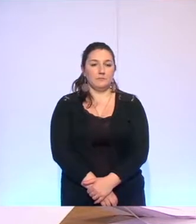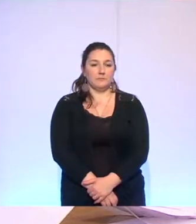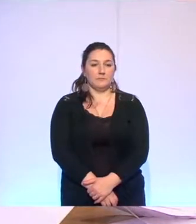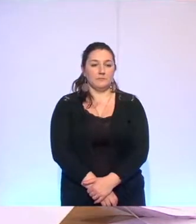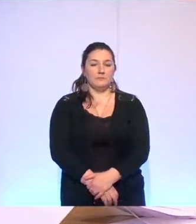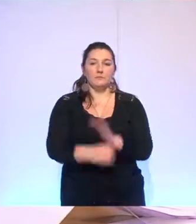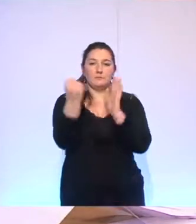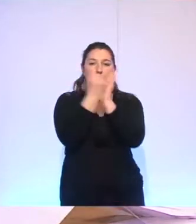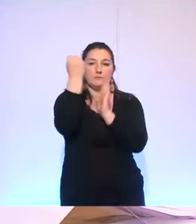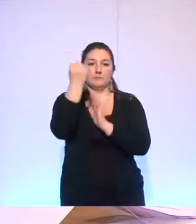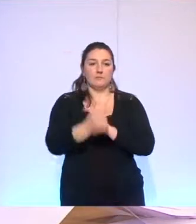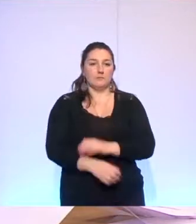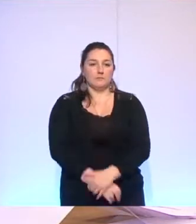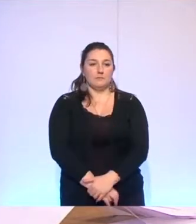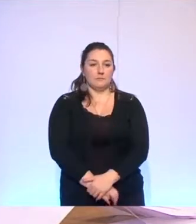Pour.